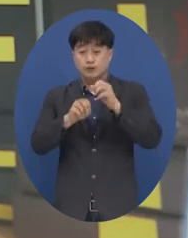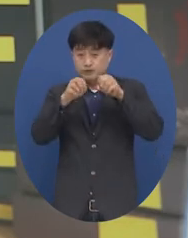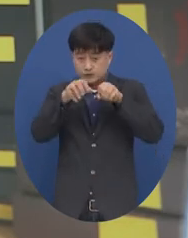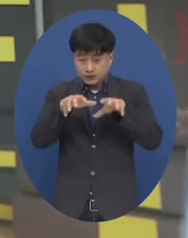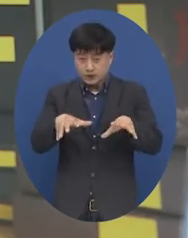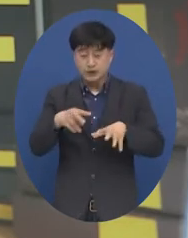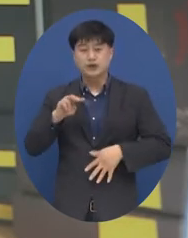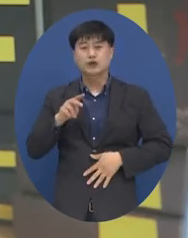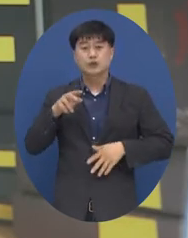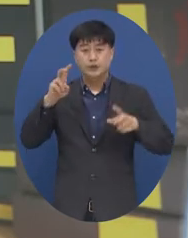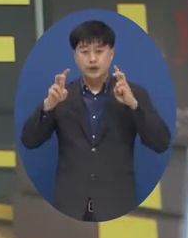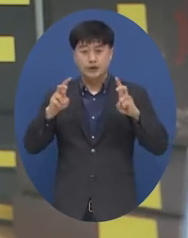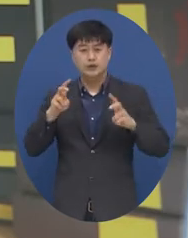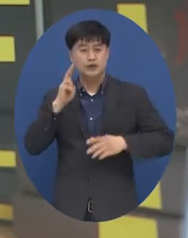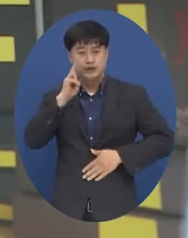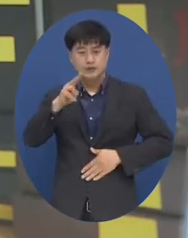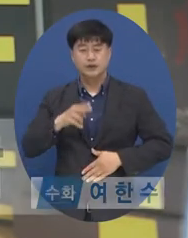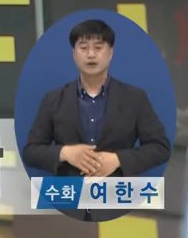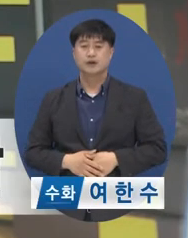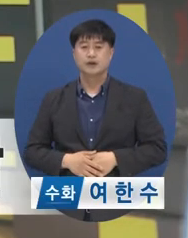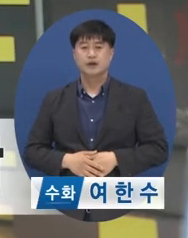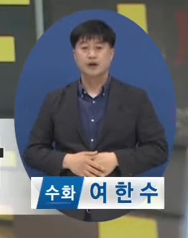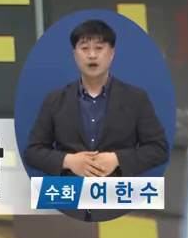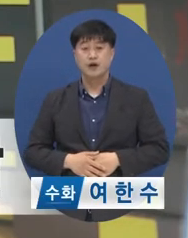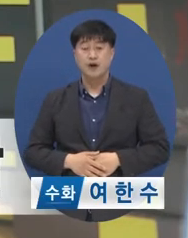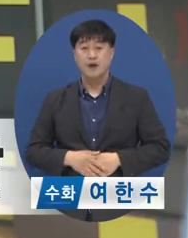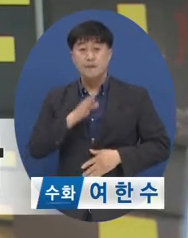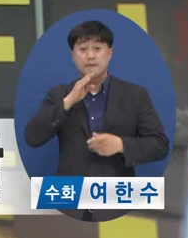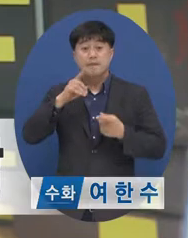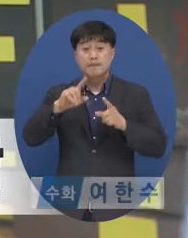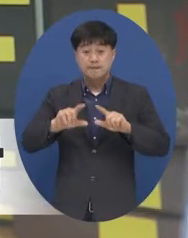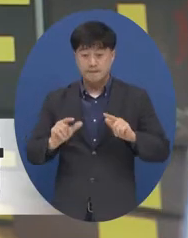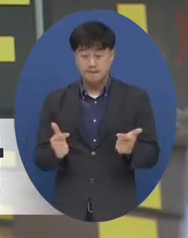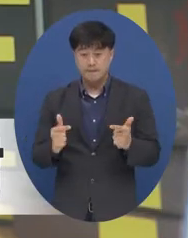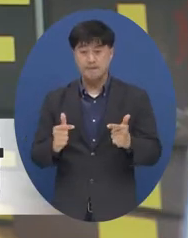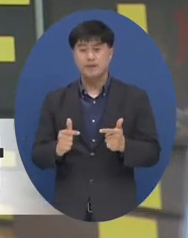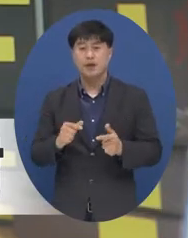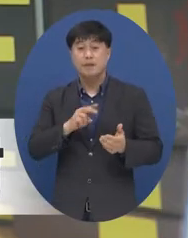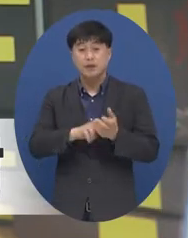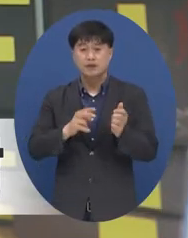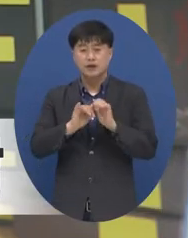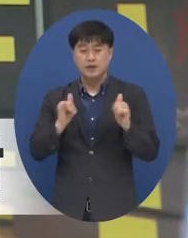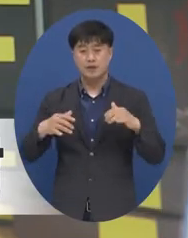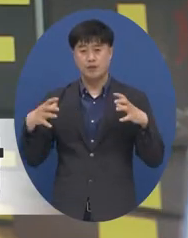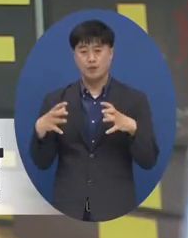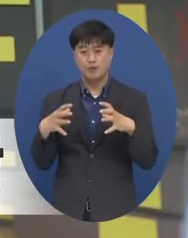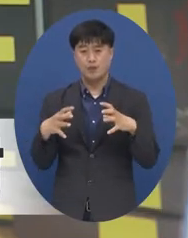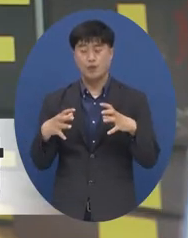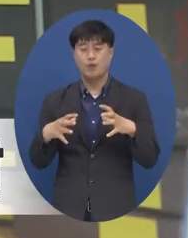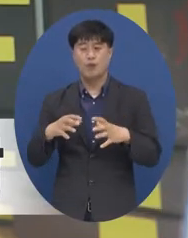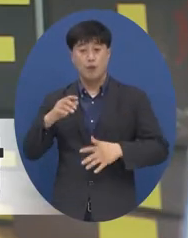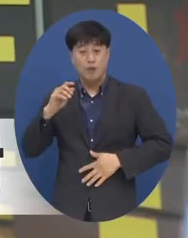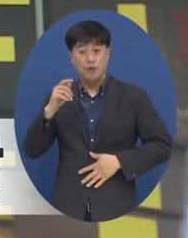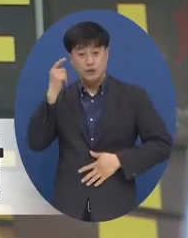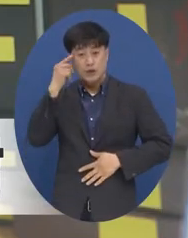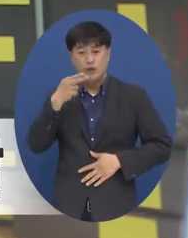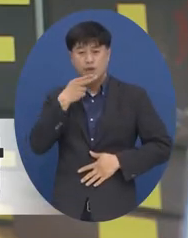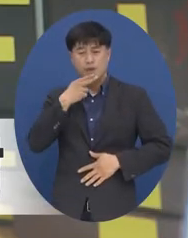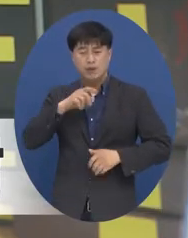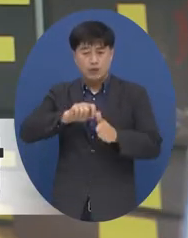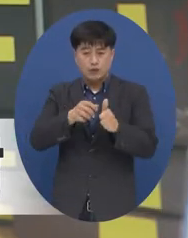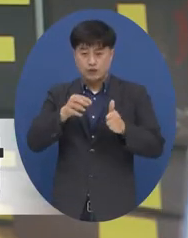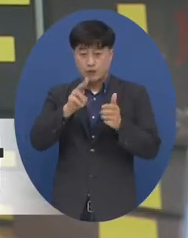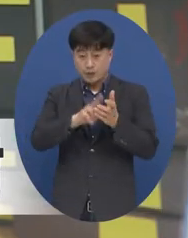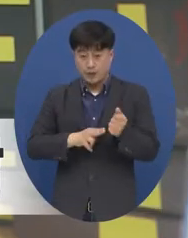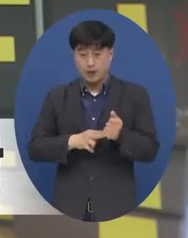불법 다단계와 상조업체들이 기승을 부리고 있습니다. 부당하게 판매원들을 모집하고 판매 의사가 없는 사람들에게 강매해